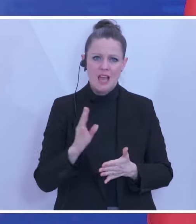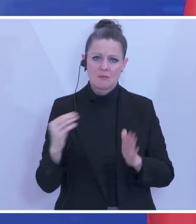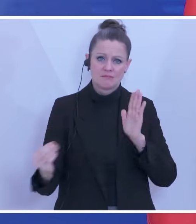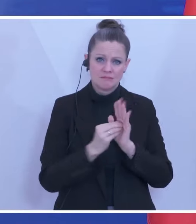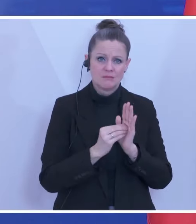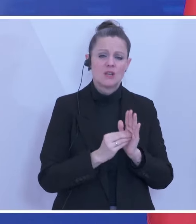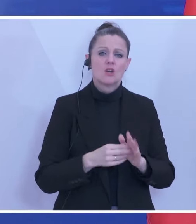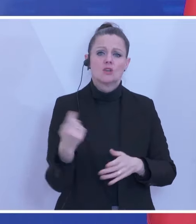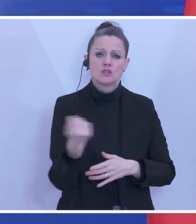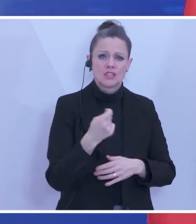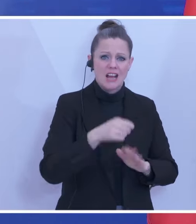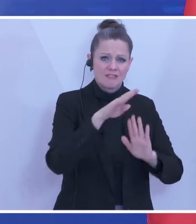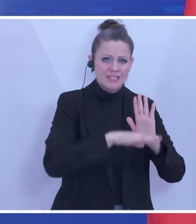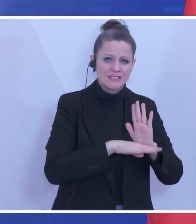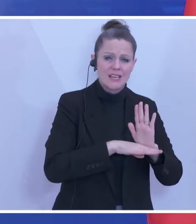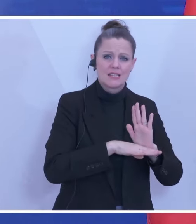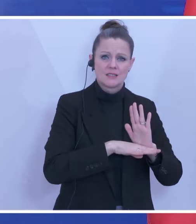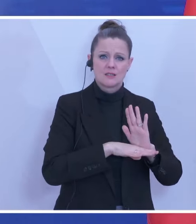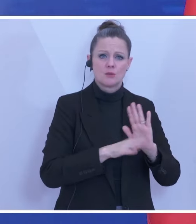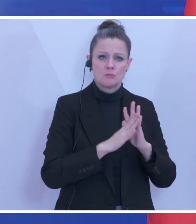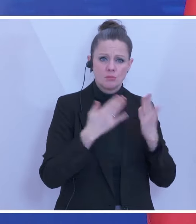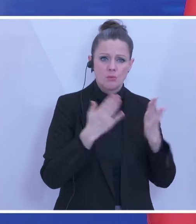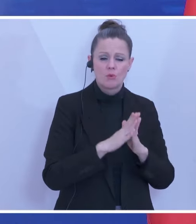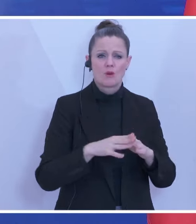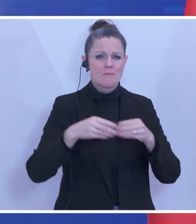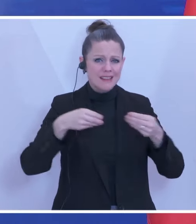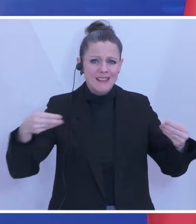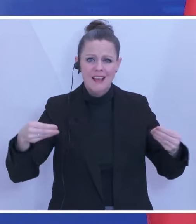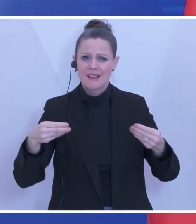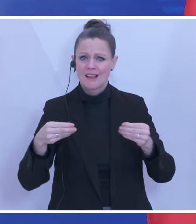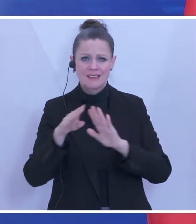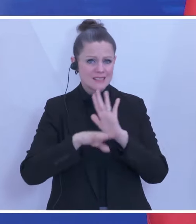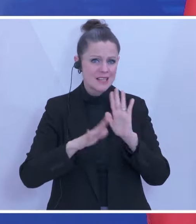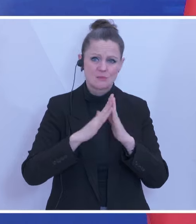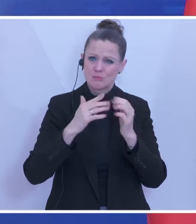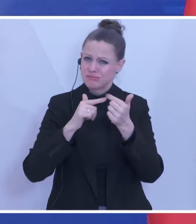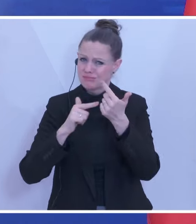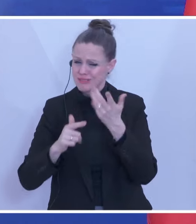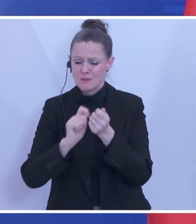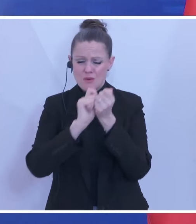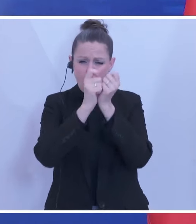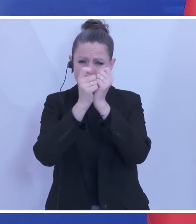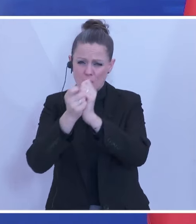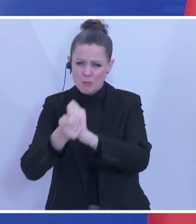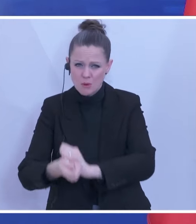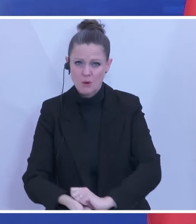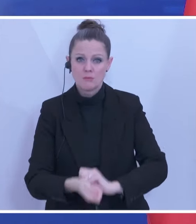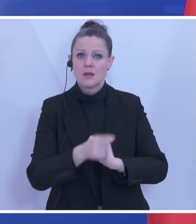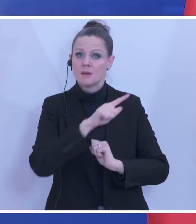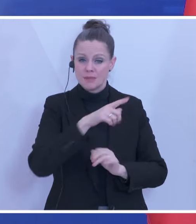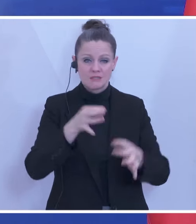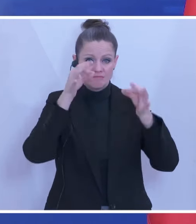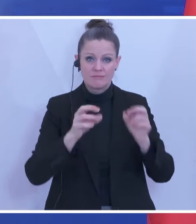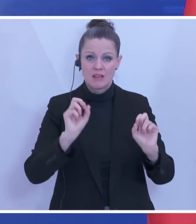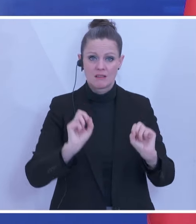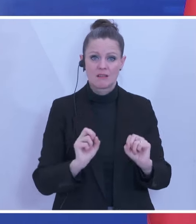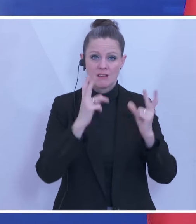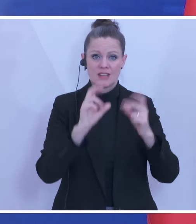Strafgesetzbuch bis zu einzelnen Materiengesetzen, Verwaltungsgesetzen. Das muss alles geändert werden bis zum wirklichen Inkrafttritten am 1.